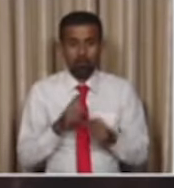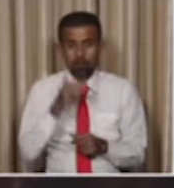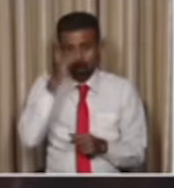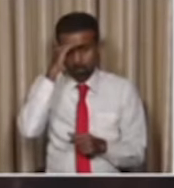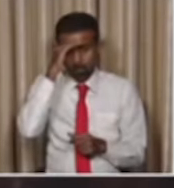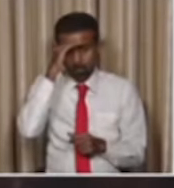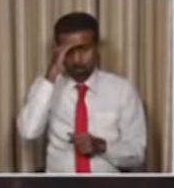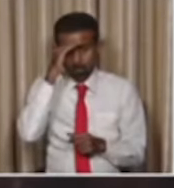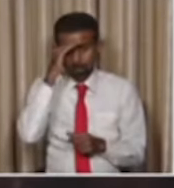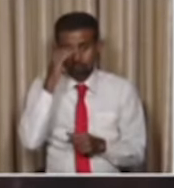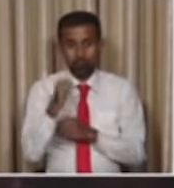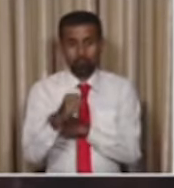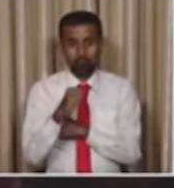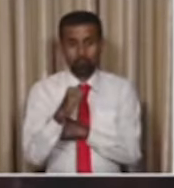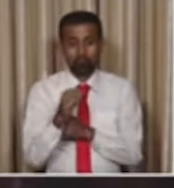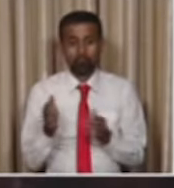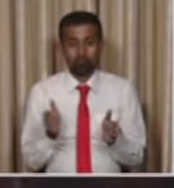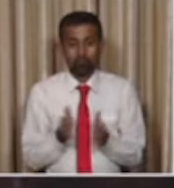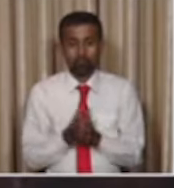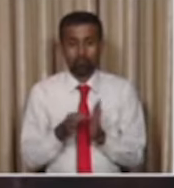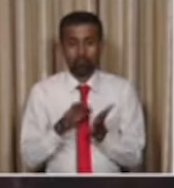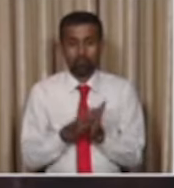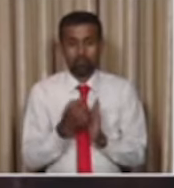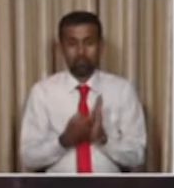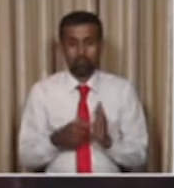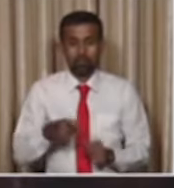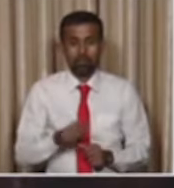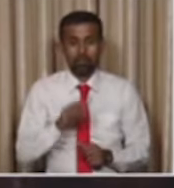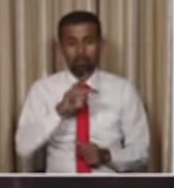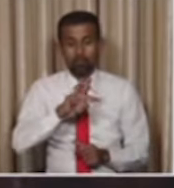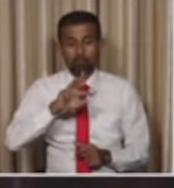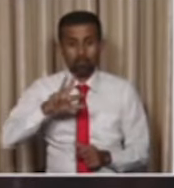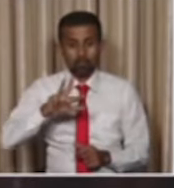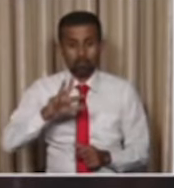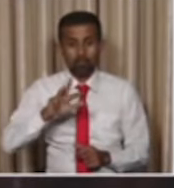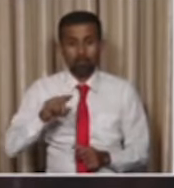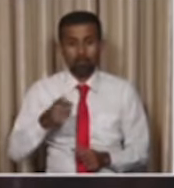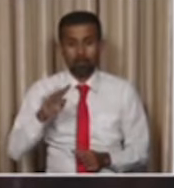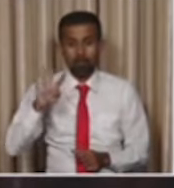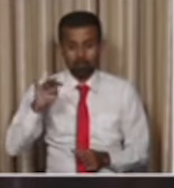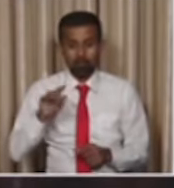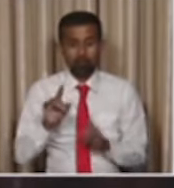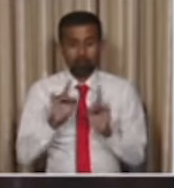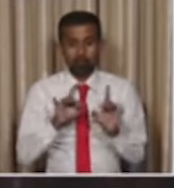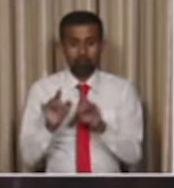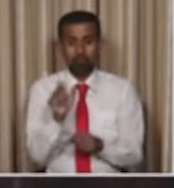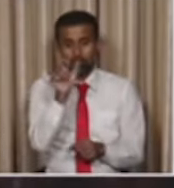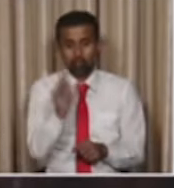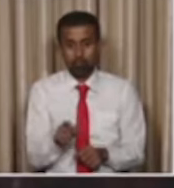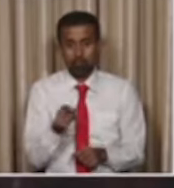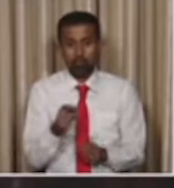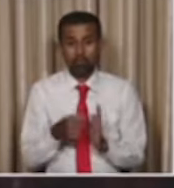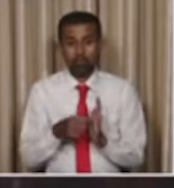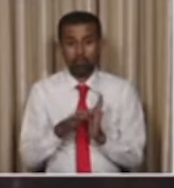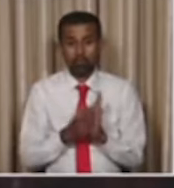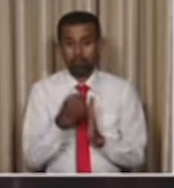කතානායකතුමාගේ සාමාන්‍ය අධිකාරිය යටතේ තියෙන ස්ථාවර නියෝග 139/40 මත ඔබතුමාට මේ ස්ථාවර